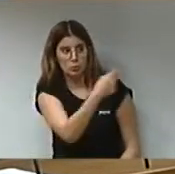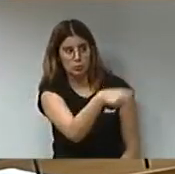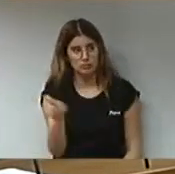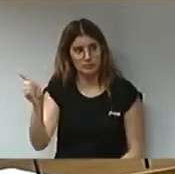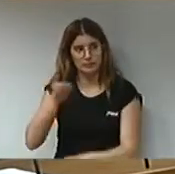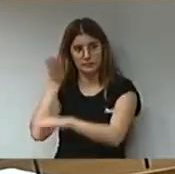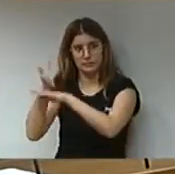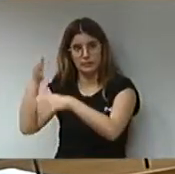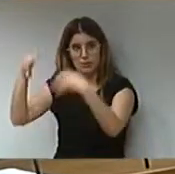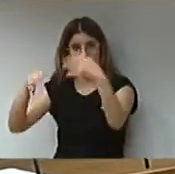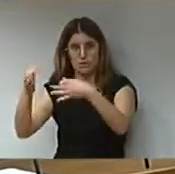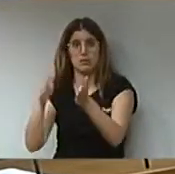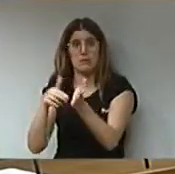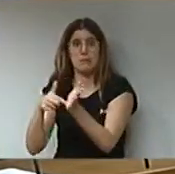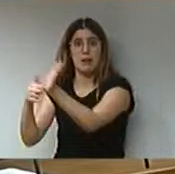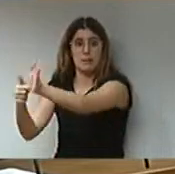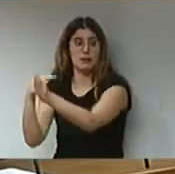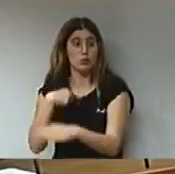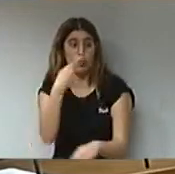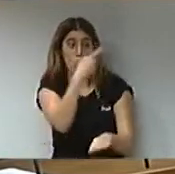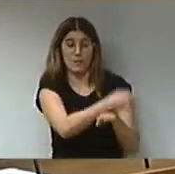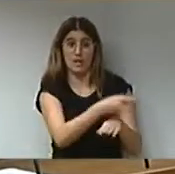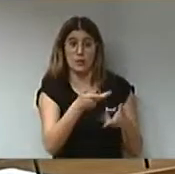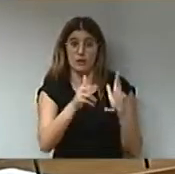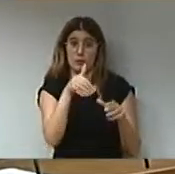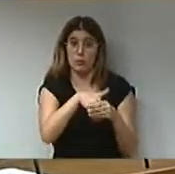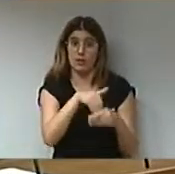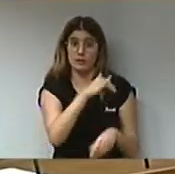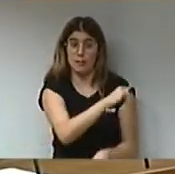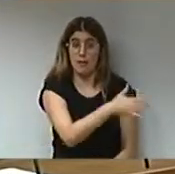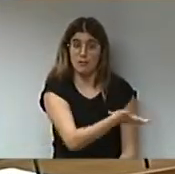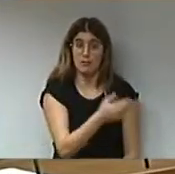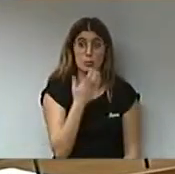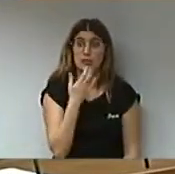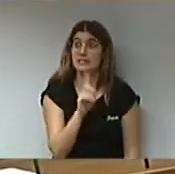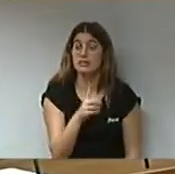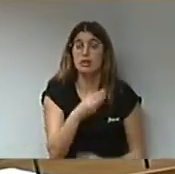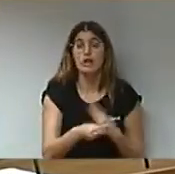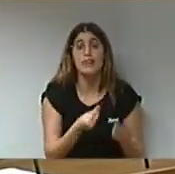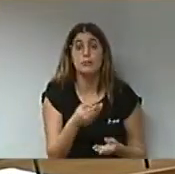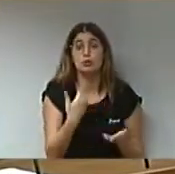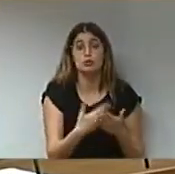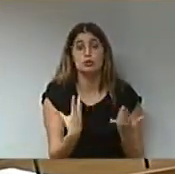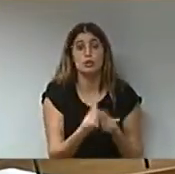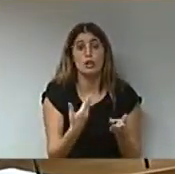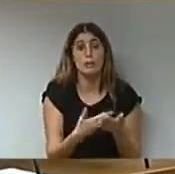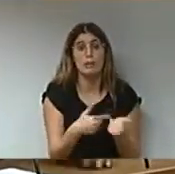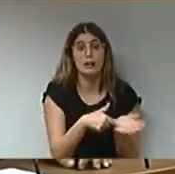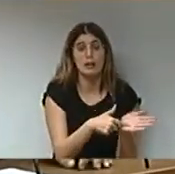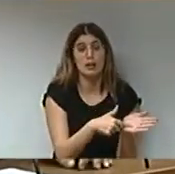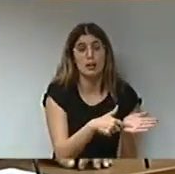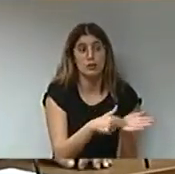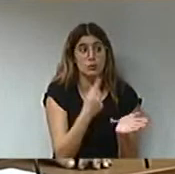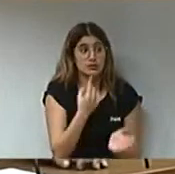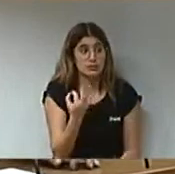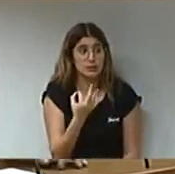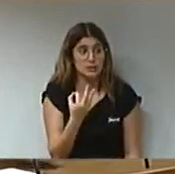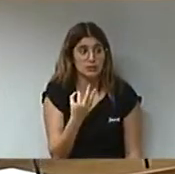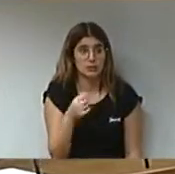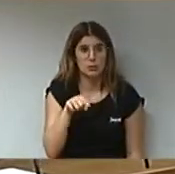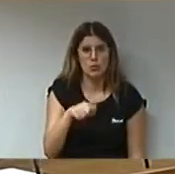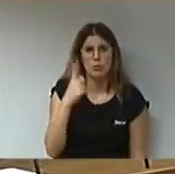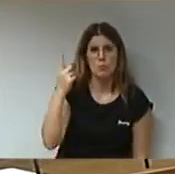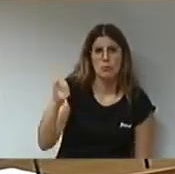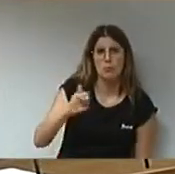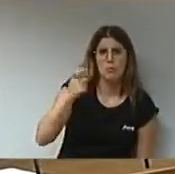jutjat i portar aquest paper. És la seva obligació democràtica, perquè si no, què vol fer en aquest paper? Què està dient en aquest paper? Que un